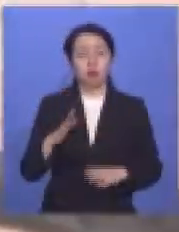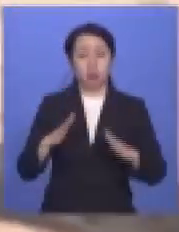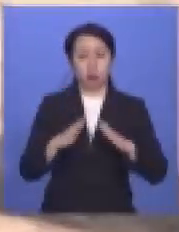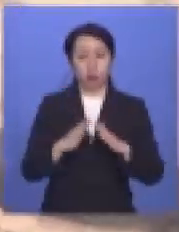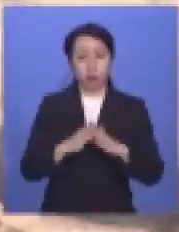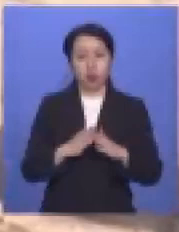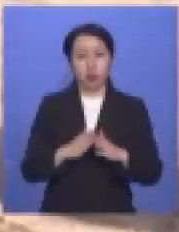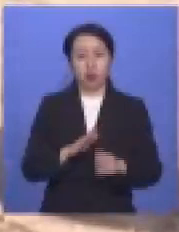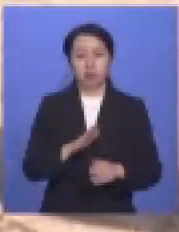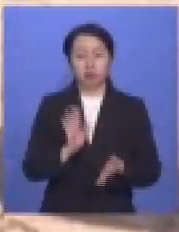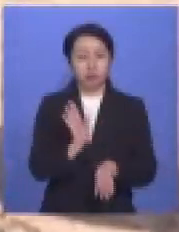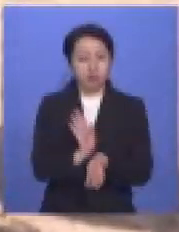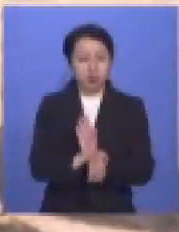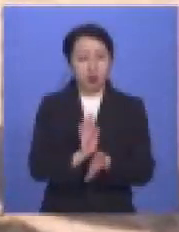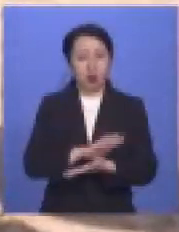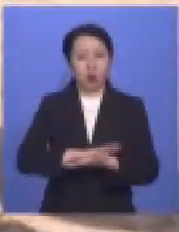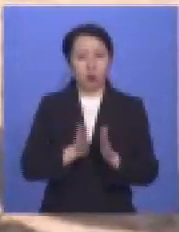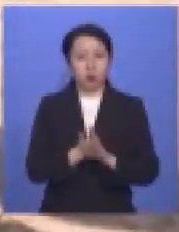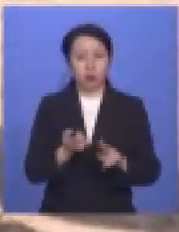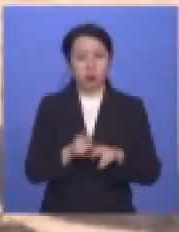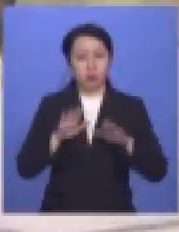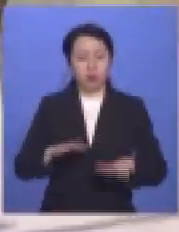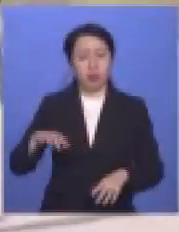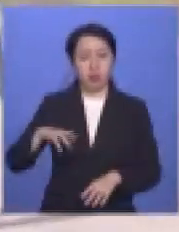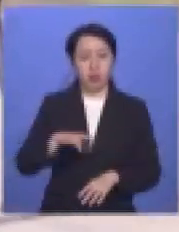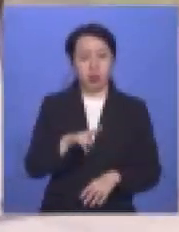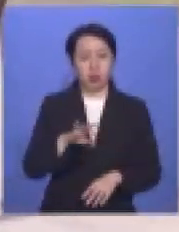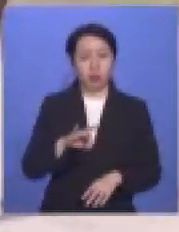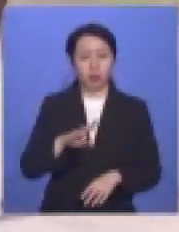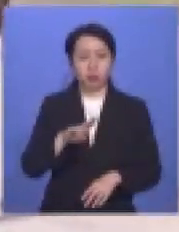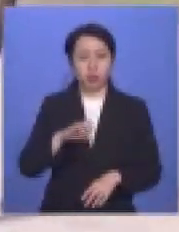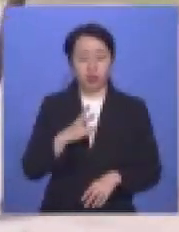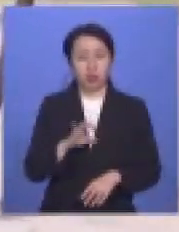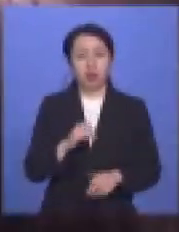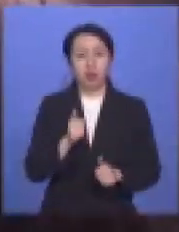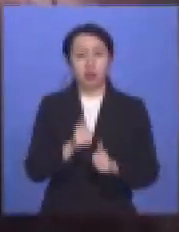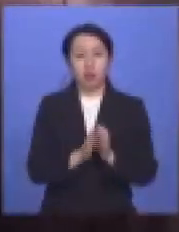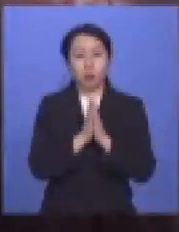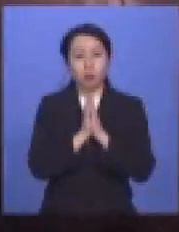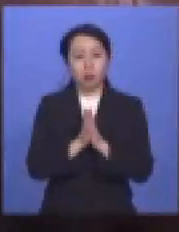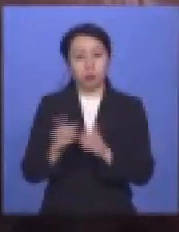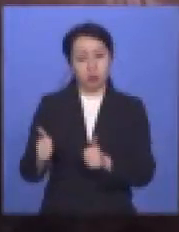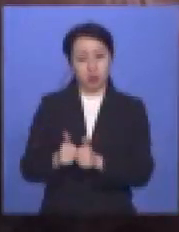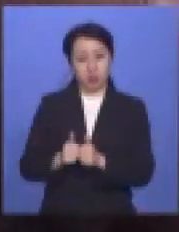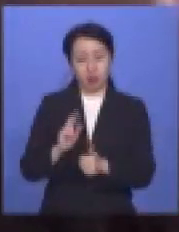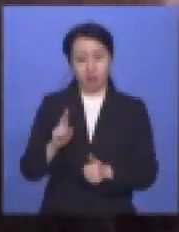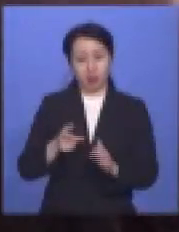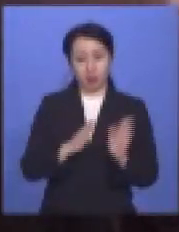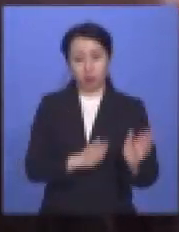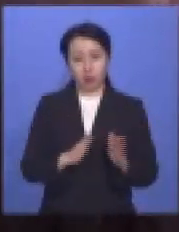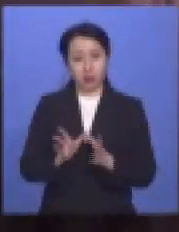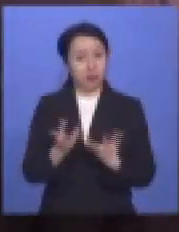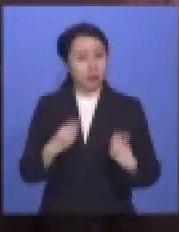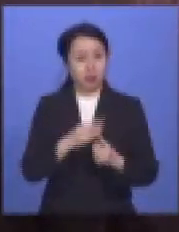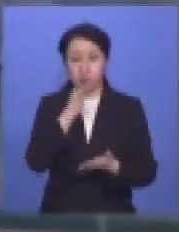дома антисанитарные условия, в которых находится очаг тараканов, клопов и вшей. На неоднократную просьбу соседей привести квартиру в порядок семья